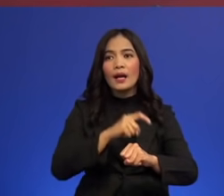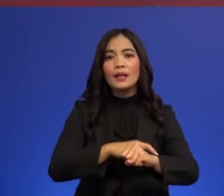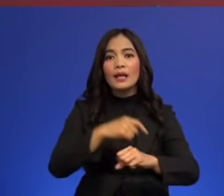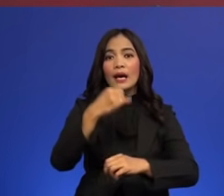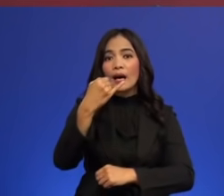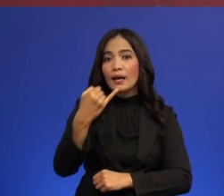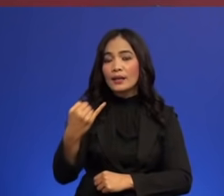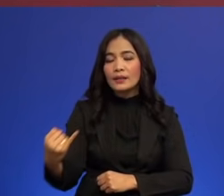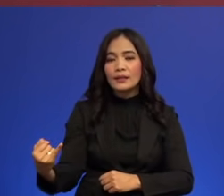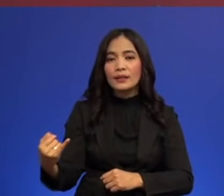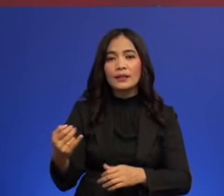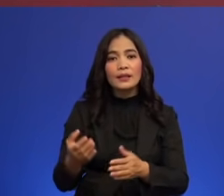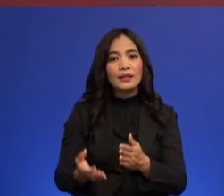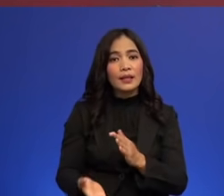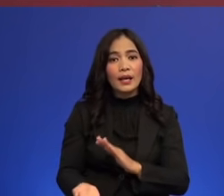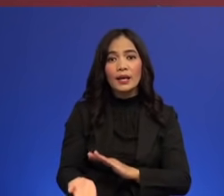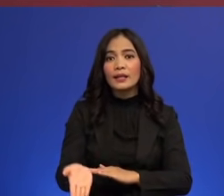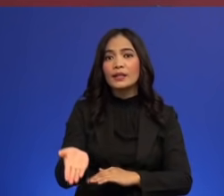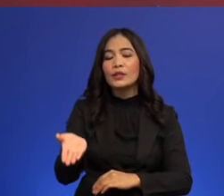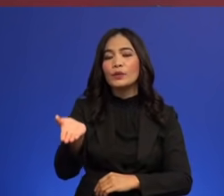saat akhir